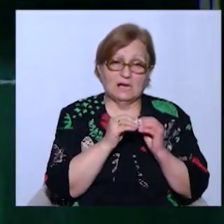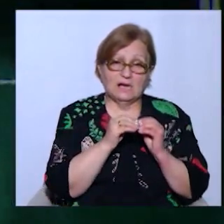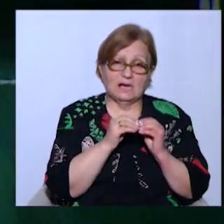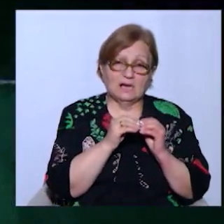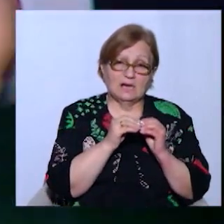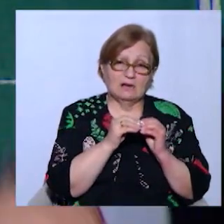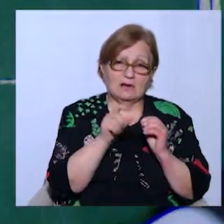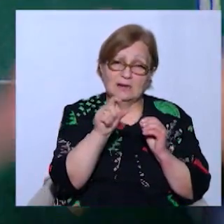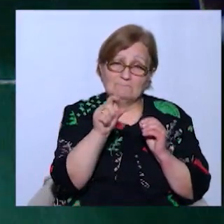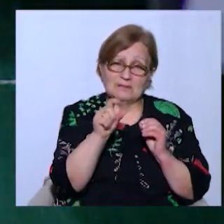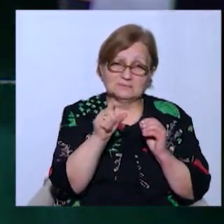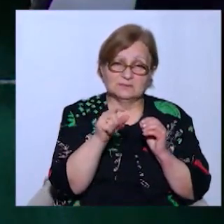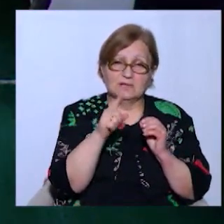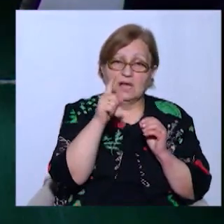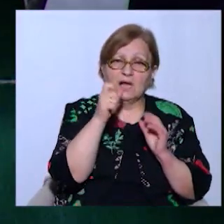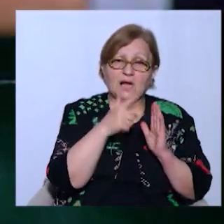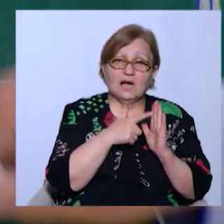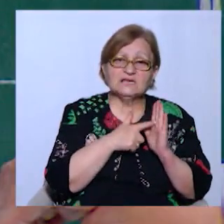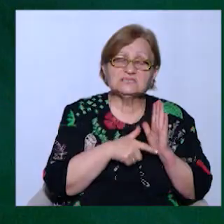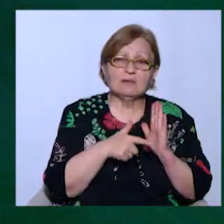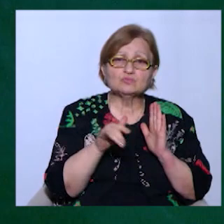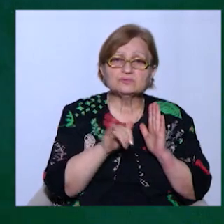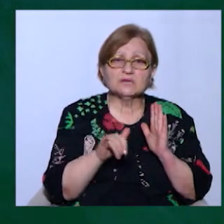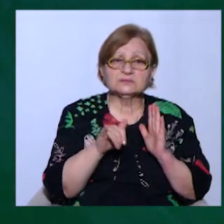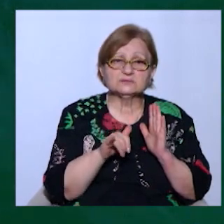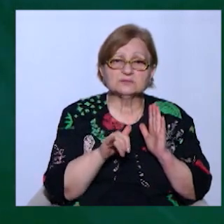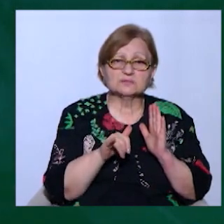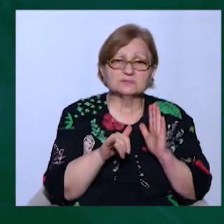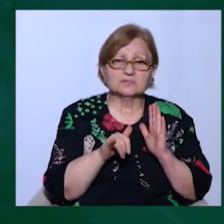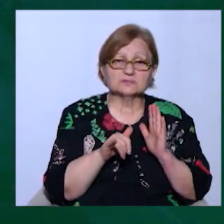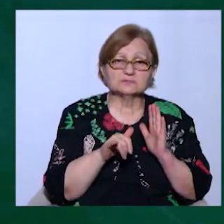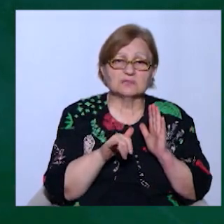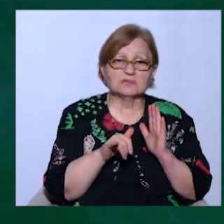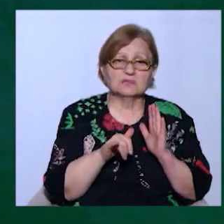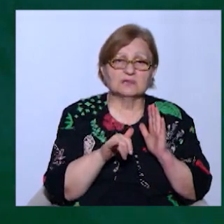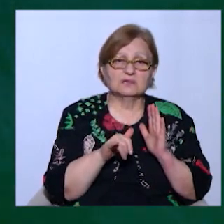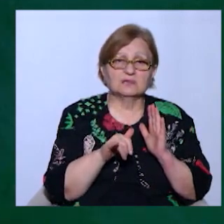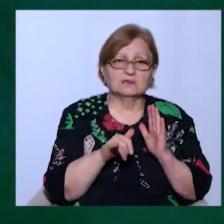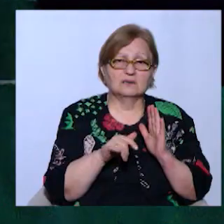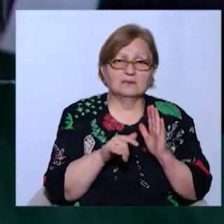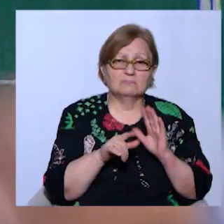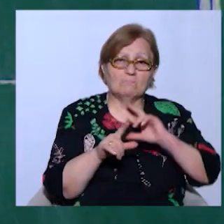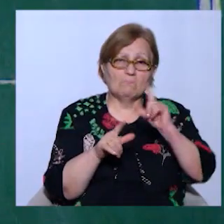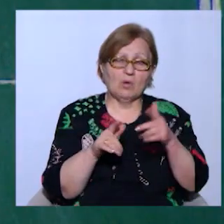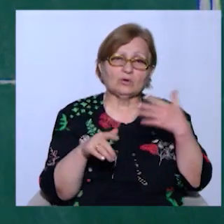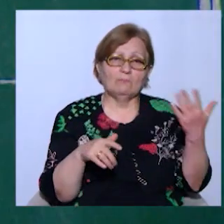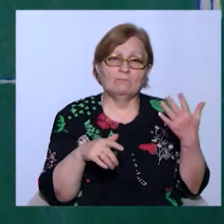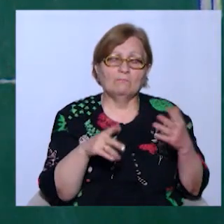აი ეს კუთხეა. და 170 იცით რომელია? 170 არის აი ეს კუთხე.